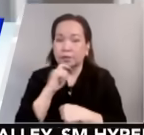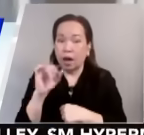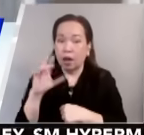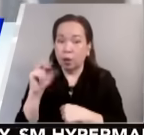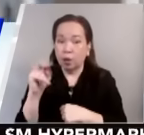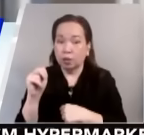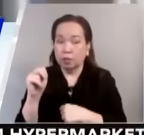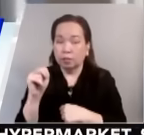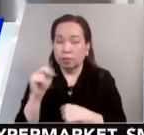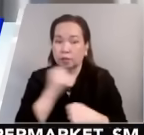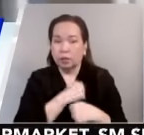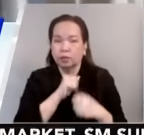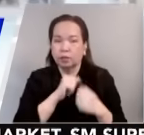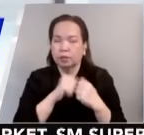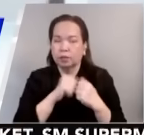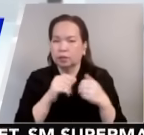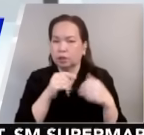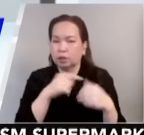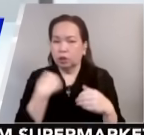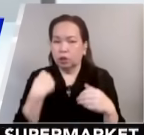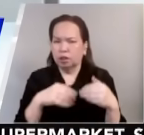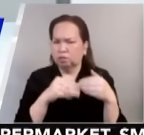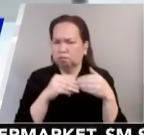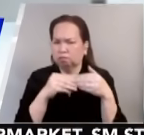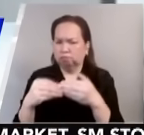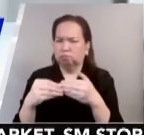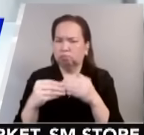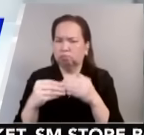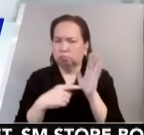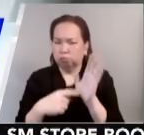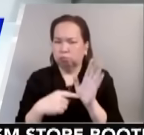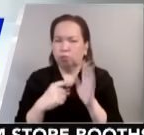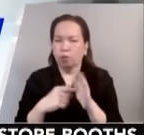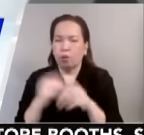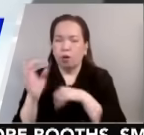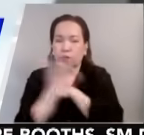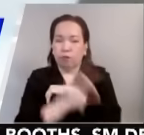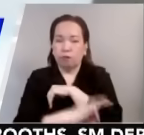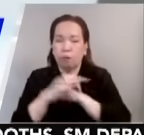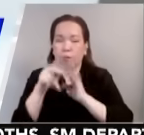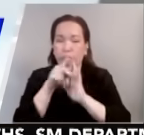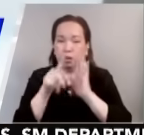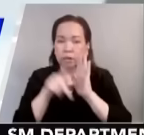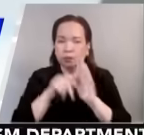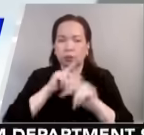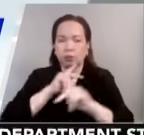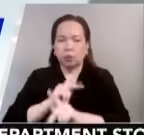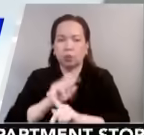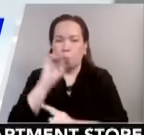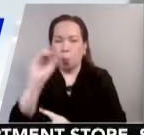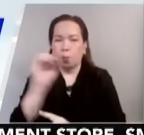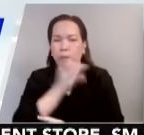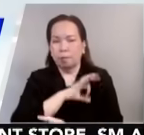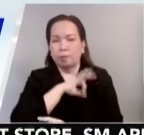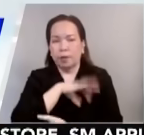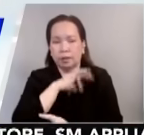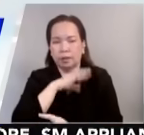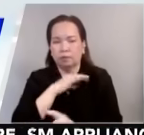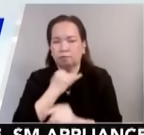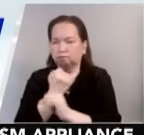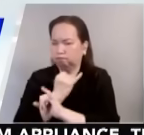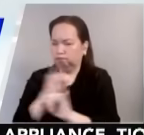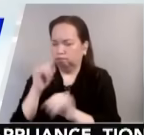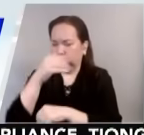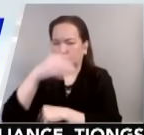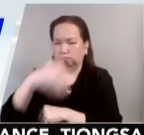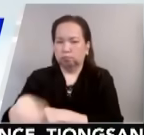ng China ang kanilang foreign policy at protektahan ang inter nila sa soberanya at seguridad kailangan din daw dagdagan ng impluwensya